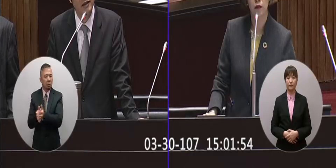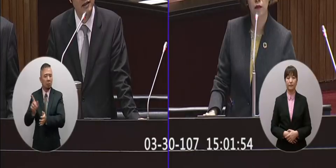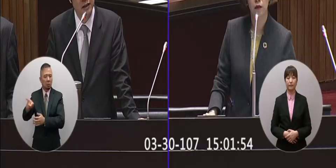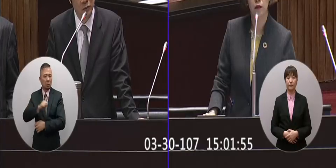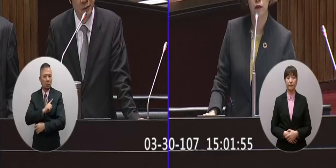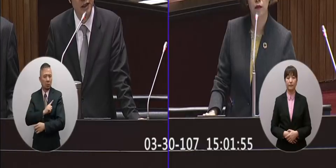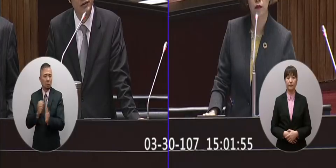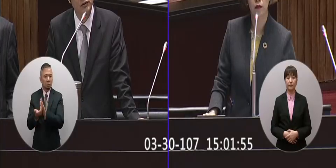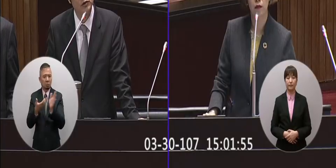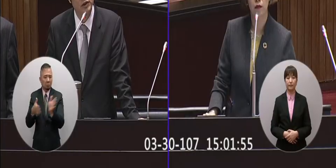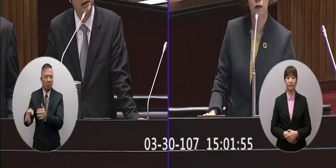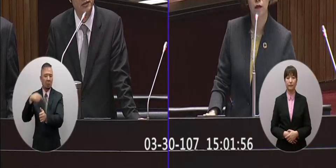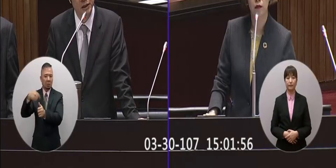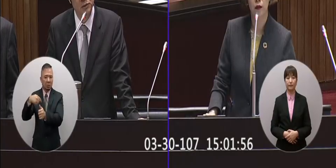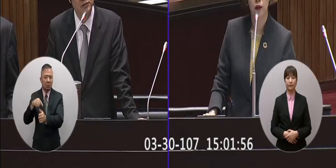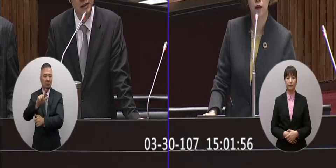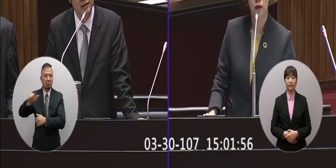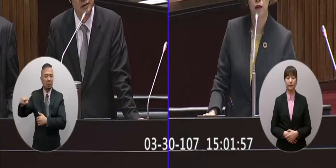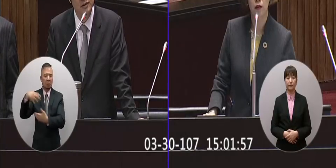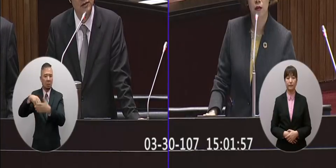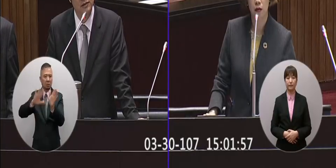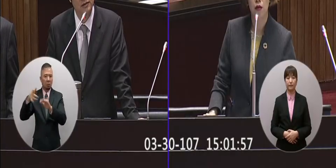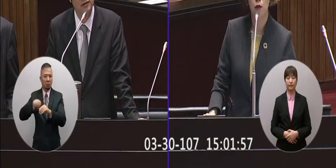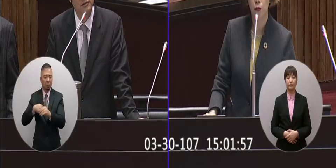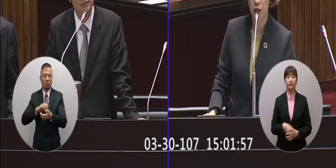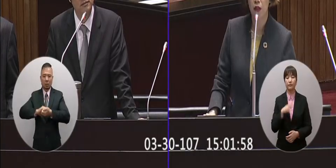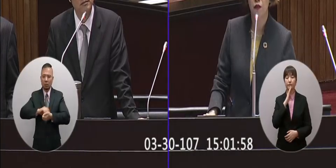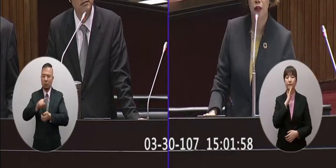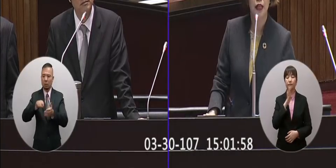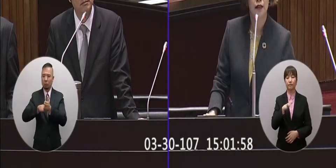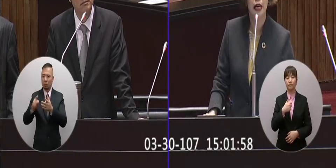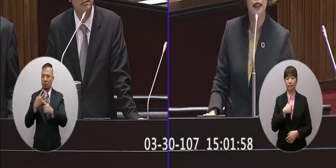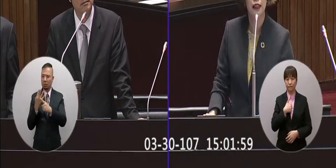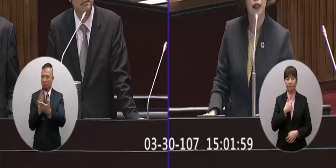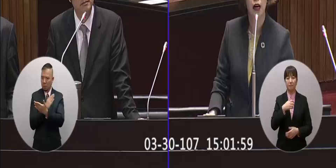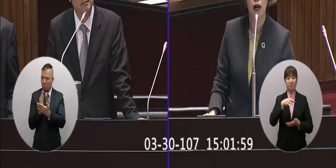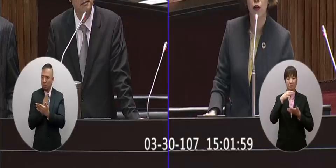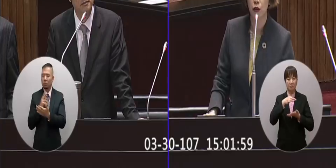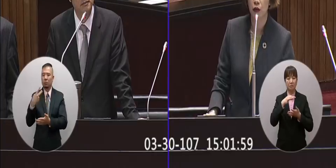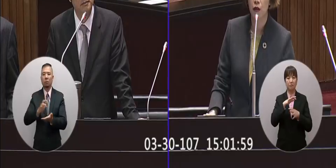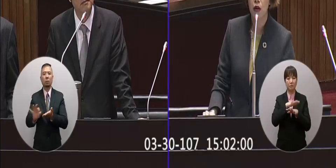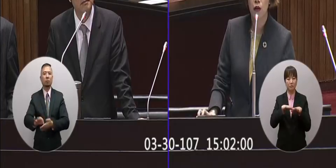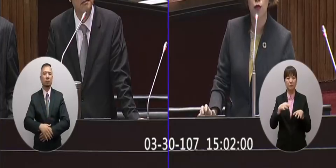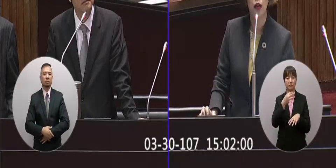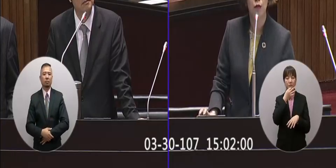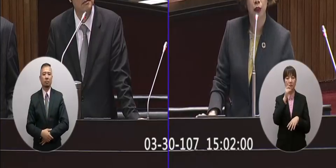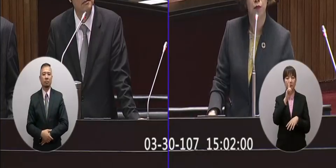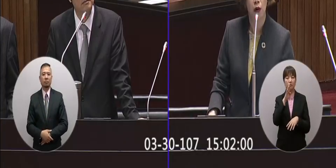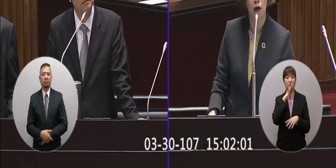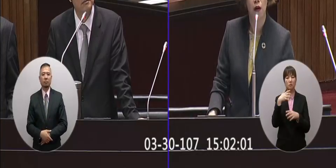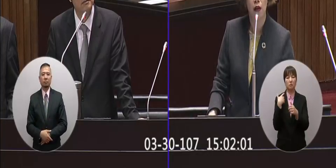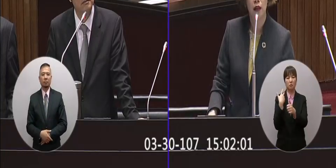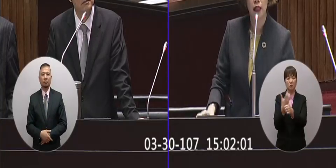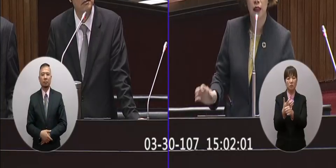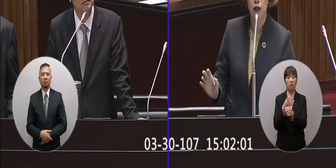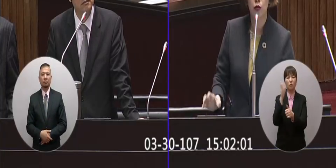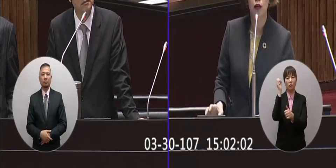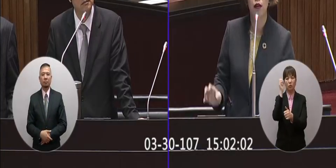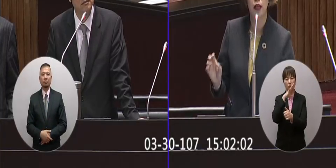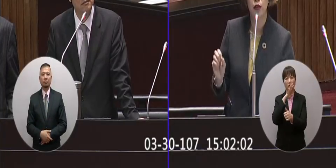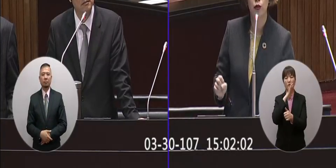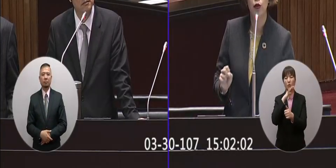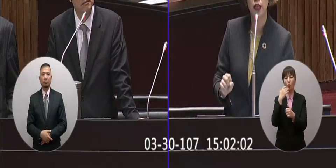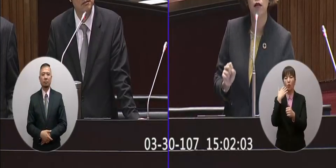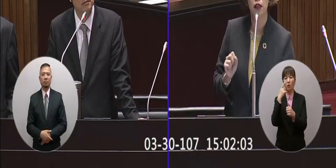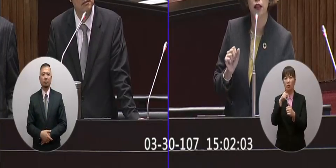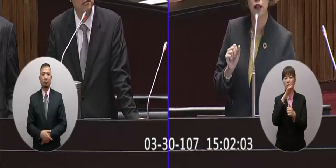教材，那我们也要经过专业的评估才可以使用。 是我们真的非常担心了，哈，就是讲宗教不是某，但是你宗